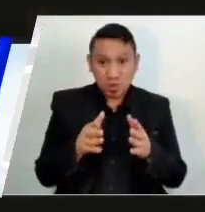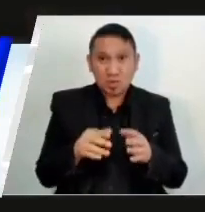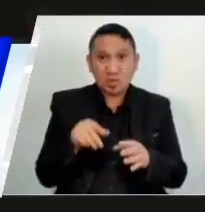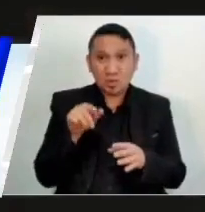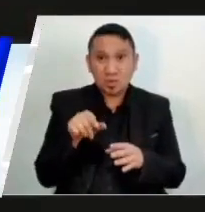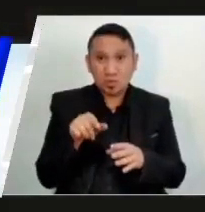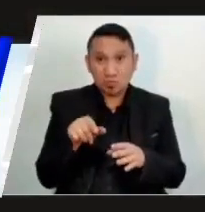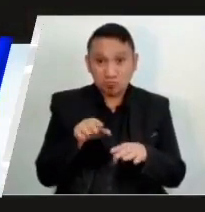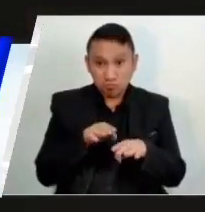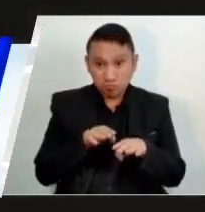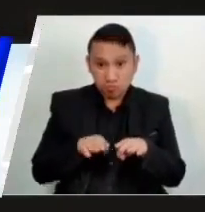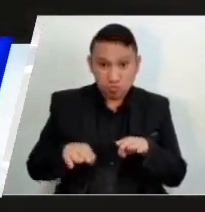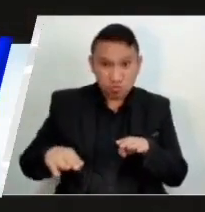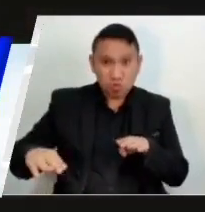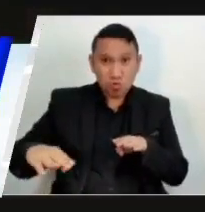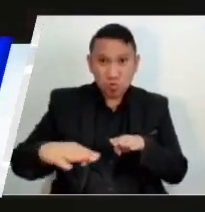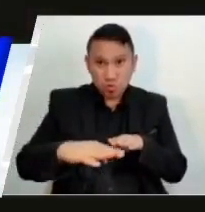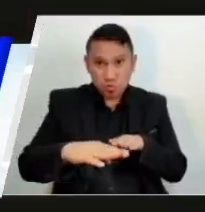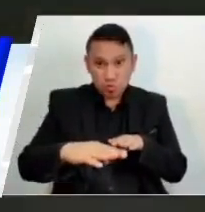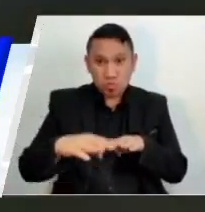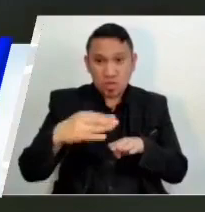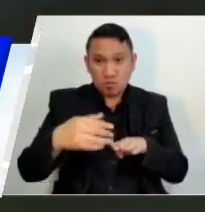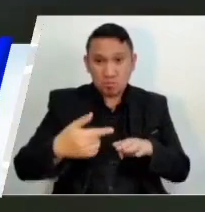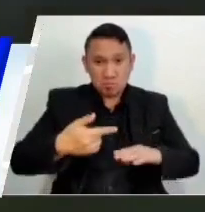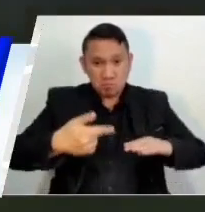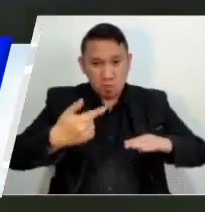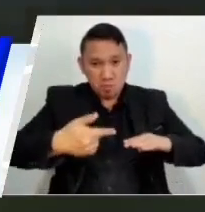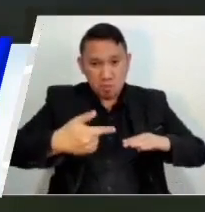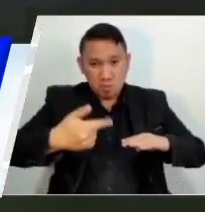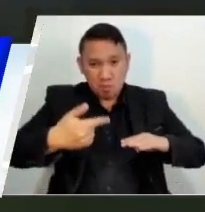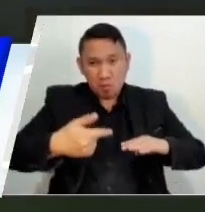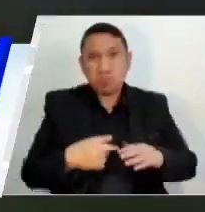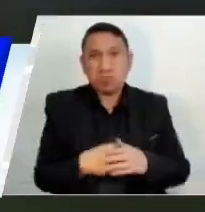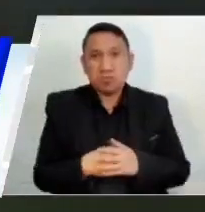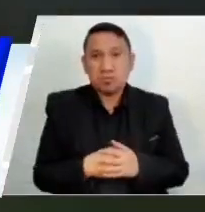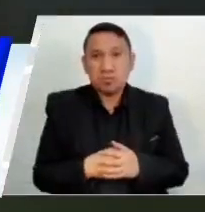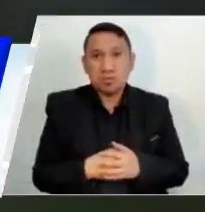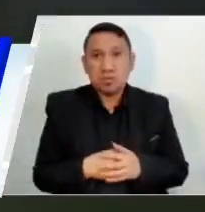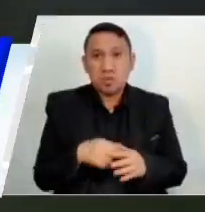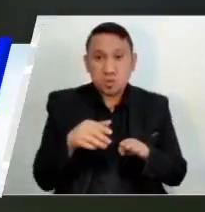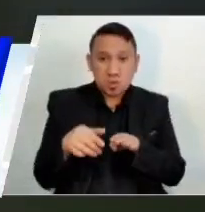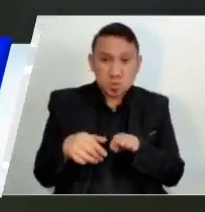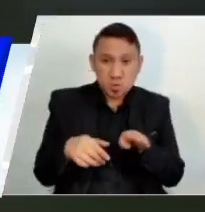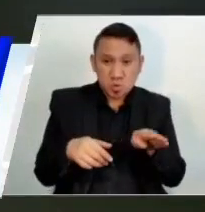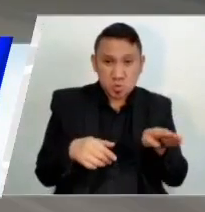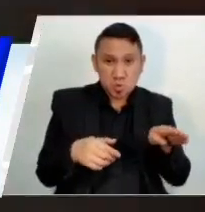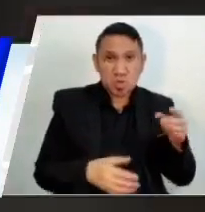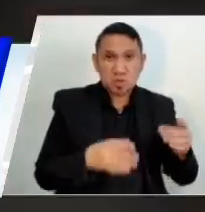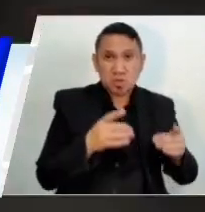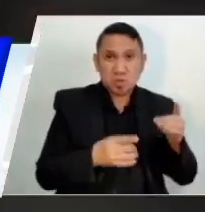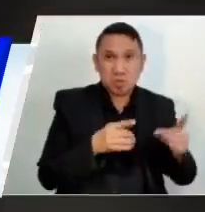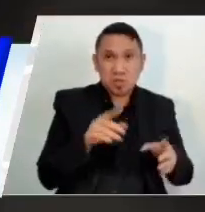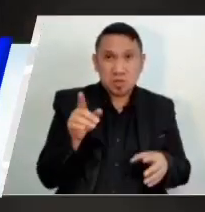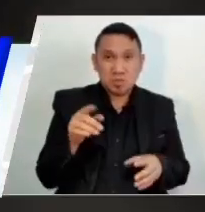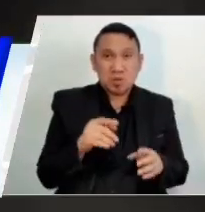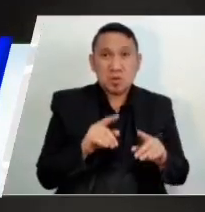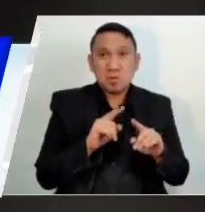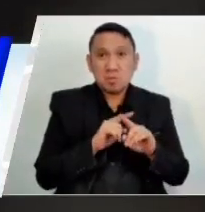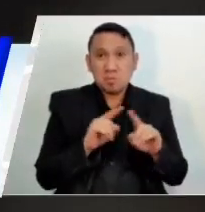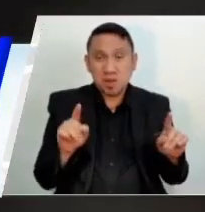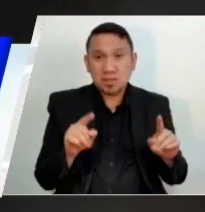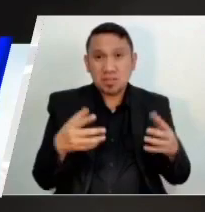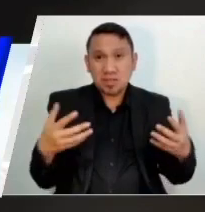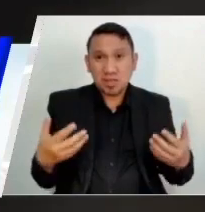sa sasakyan ng biktima at pinagbabaril ito. Nakapagmaneho pa papuntang Buluan District Hospital ang biktima, pero nabangga sa